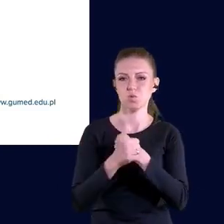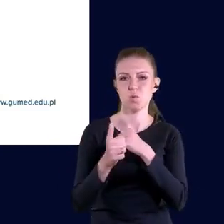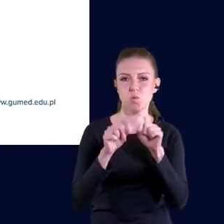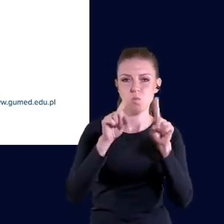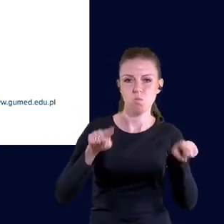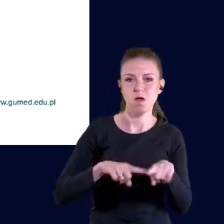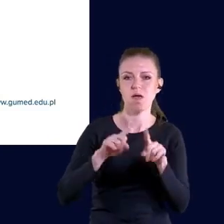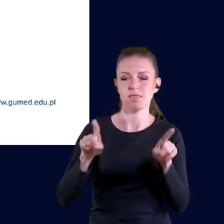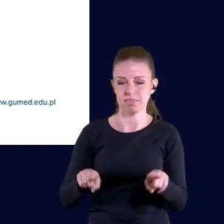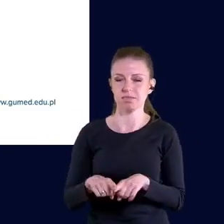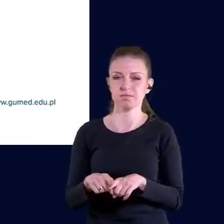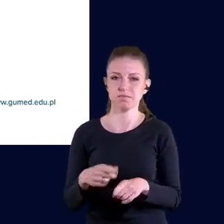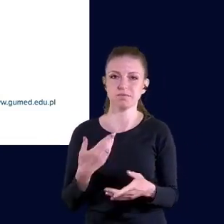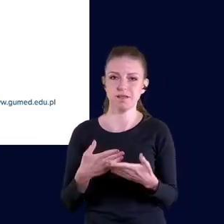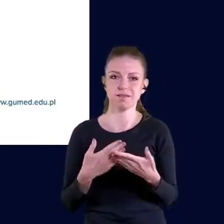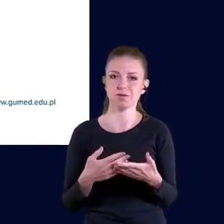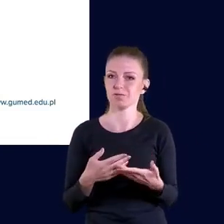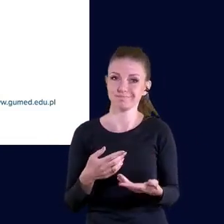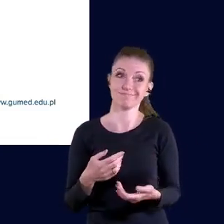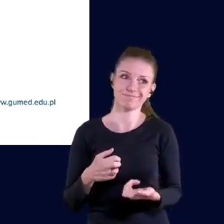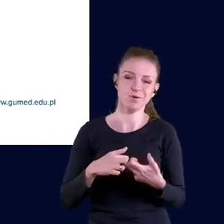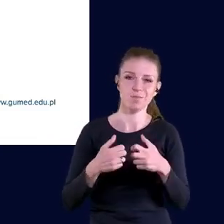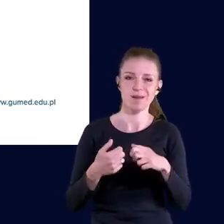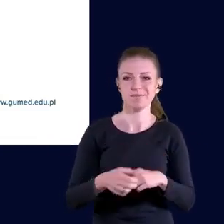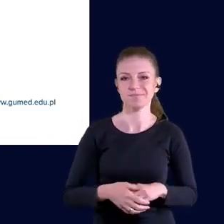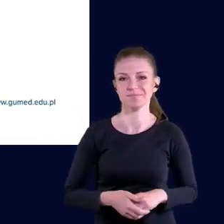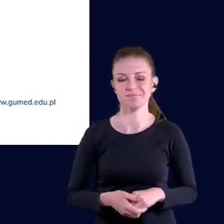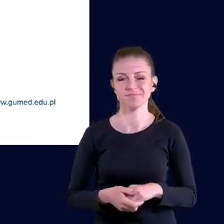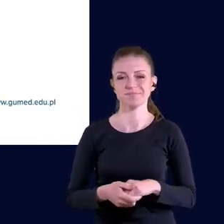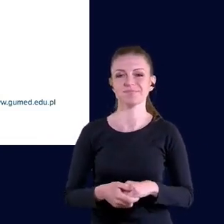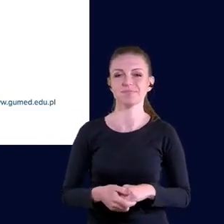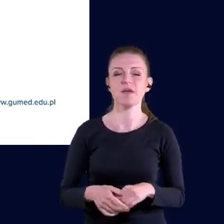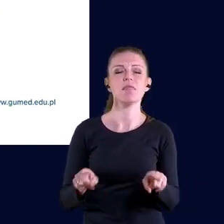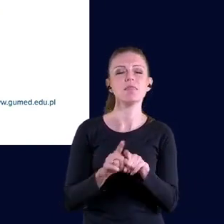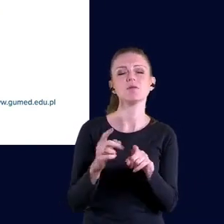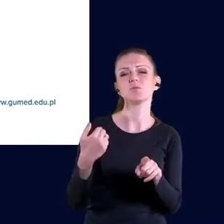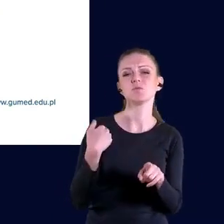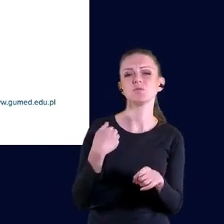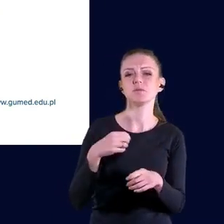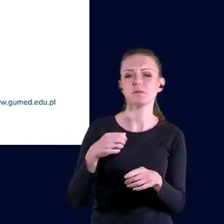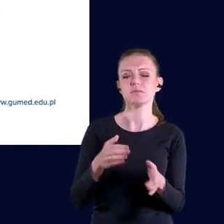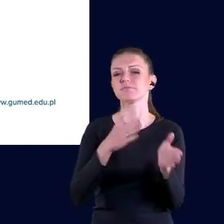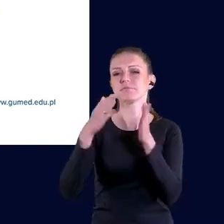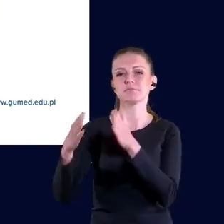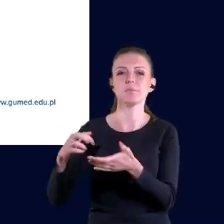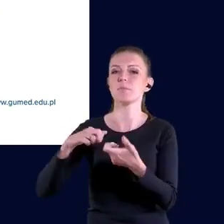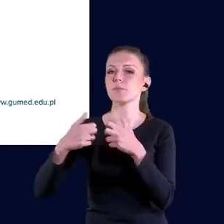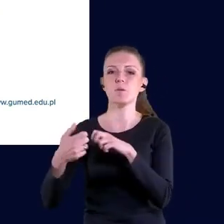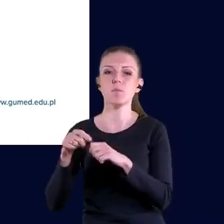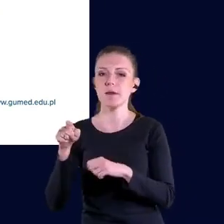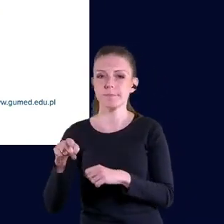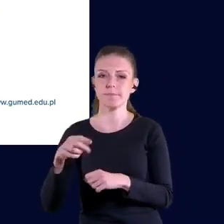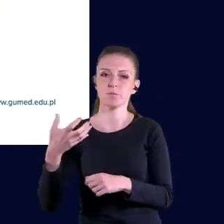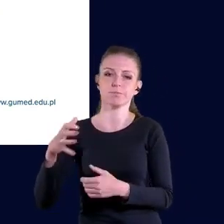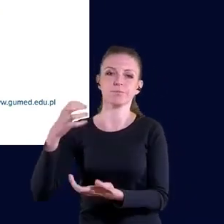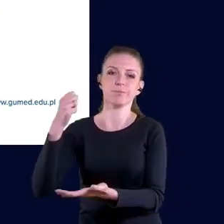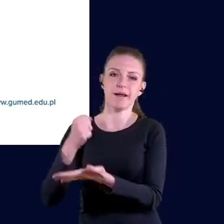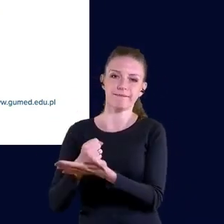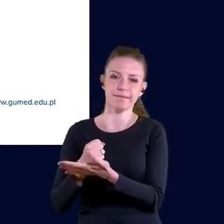także stanowiło niemały problem na Ponadto wyniku powstały też pana kwestia prawna tak dostosowanie